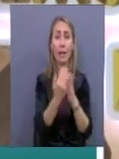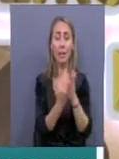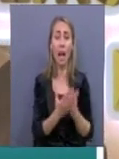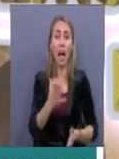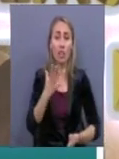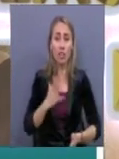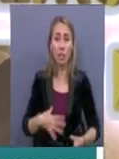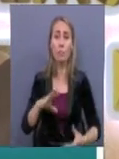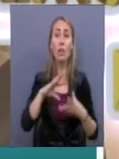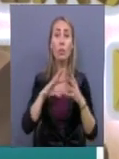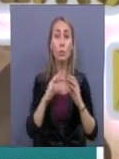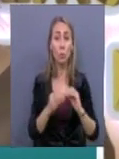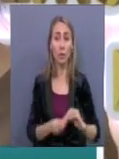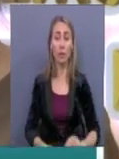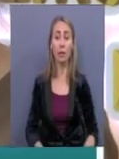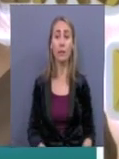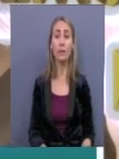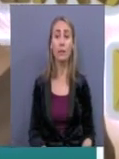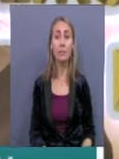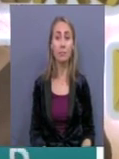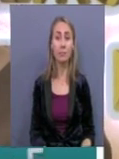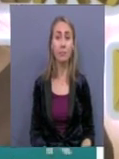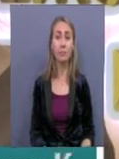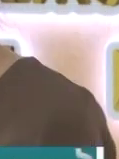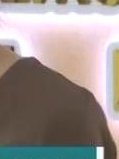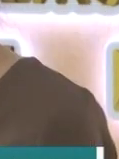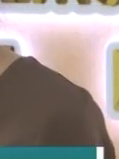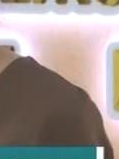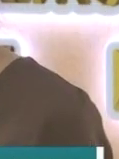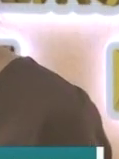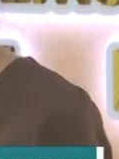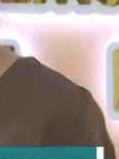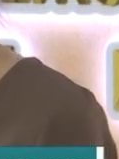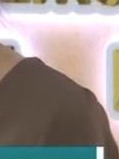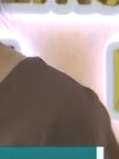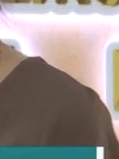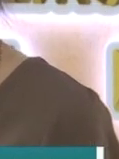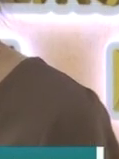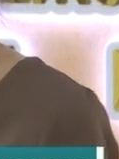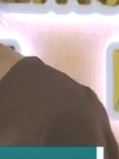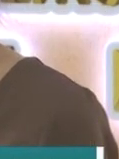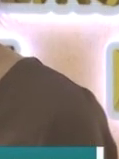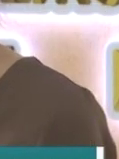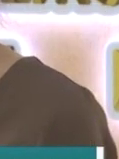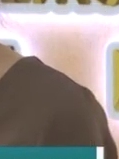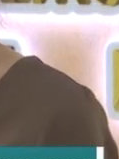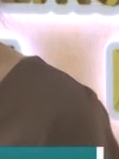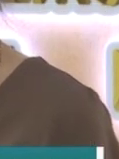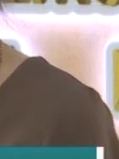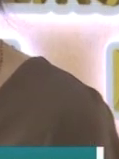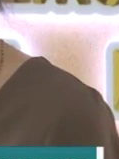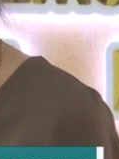біздің келешегіміз бен бүгініміз сенімді қолда екеніне сенеміз. Өйткені мемлекеттік қызметкерлерге қарап, біздің бүгініміз,